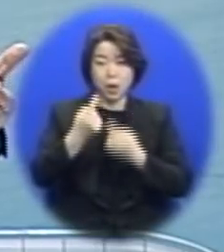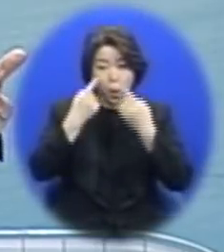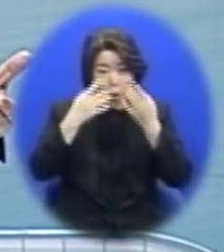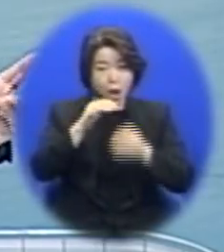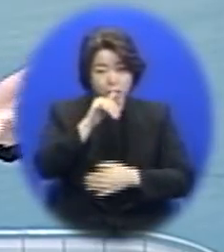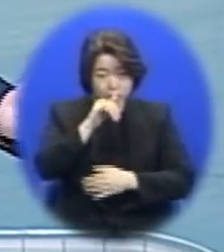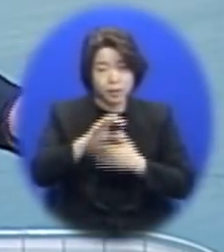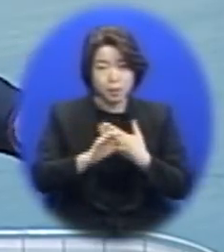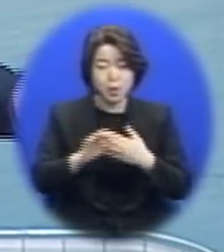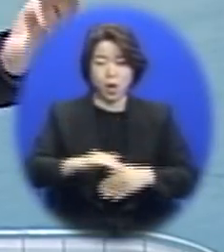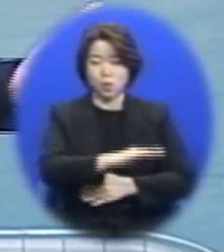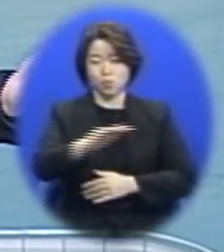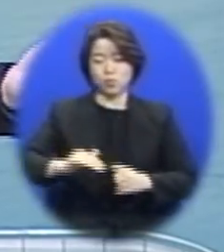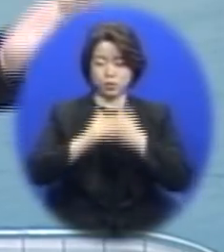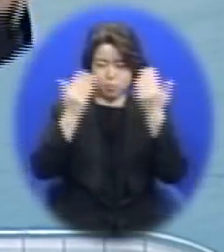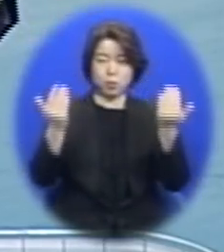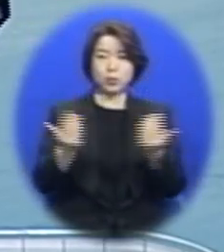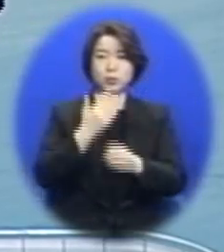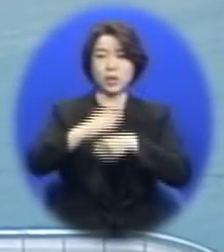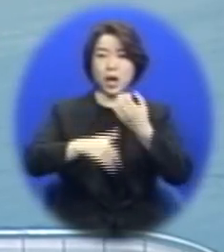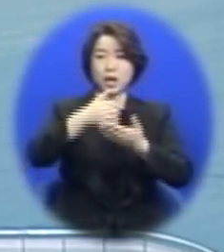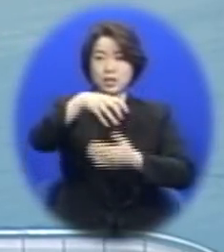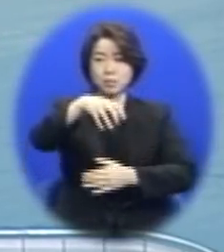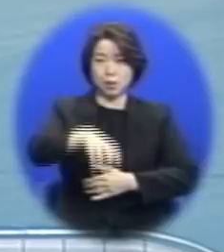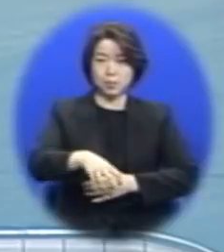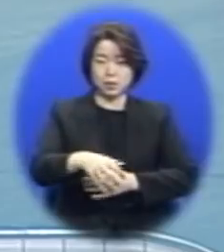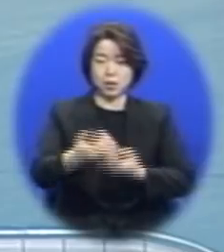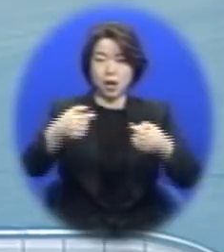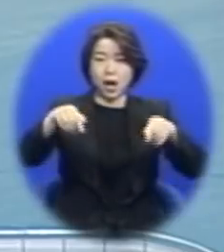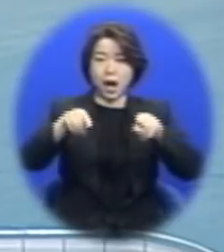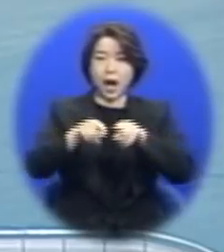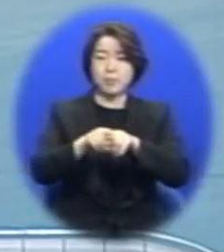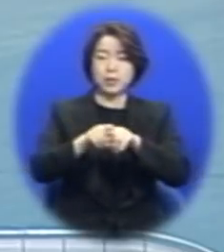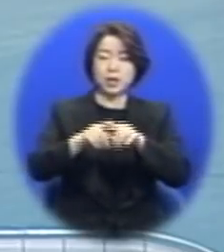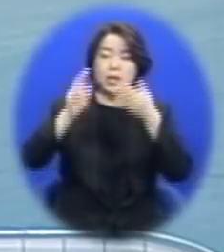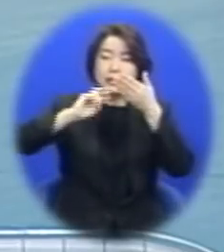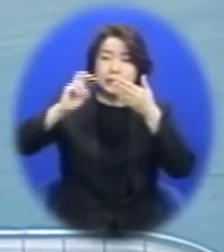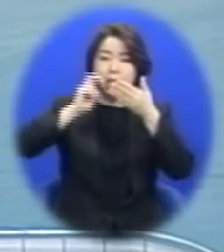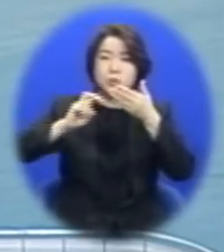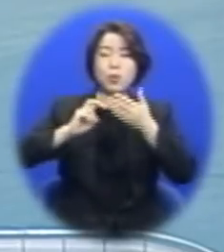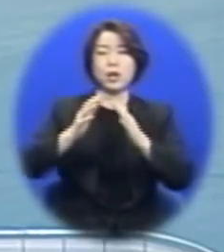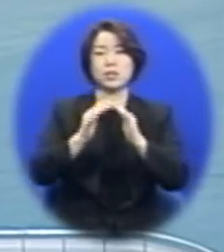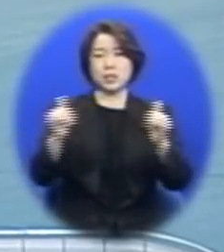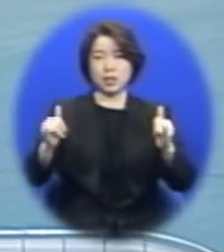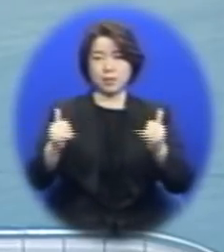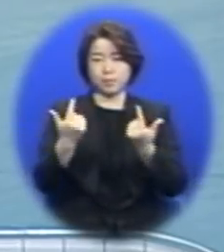다 하나님 앞에서 함께 하나님을 찬송할 사람들입니다.